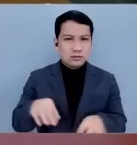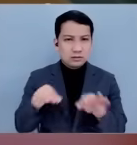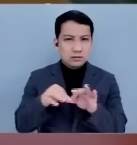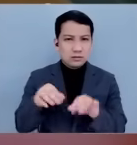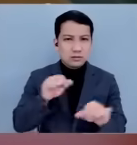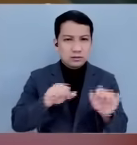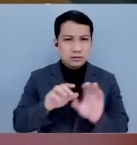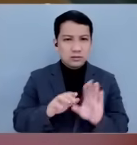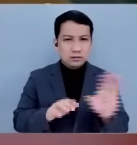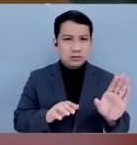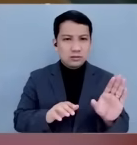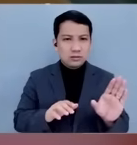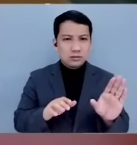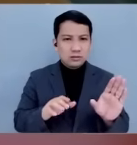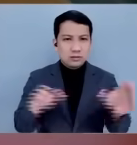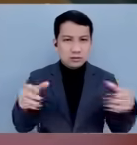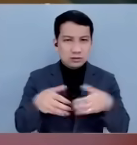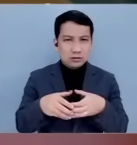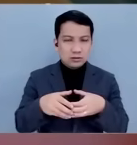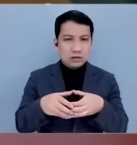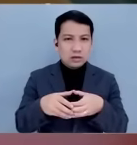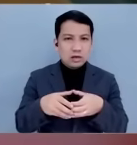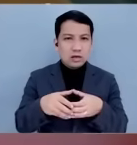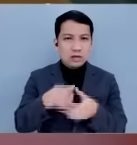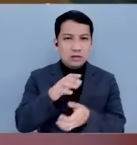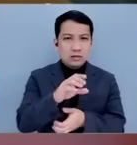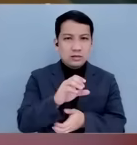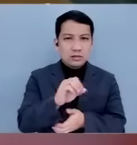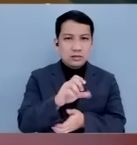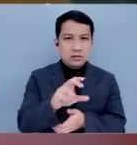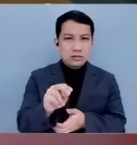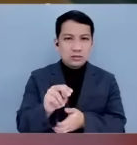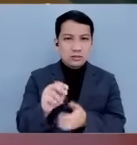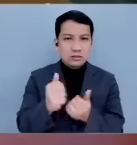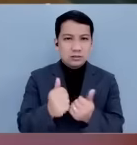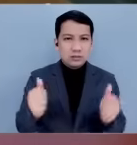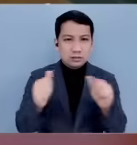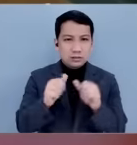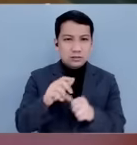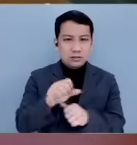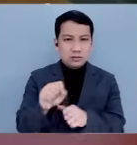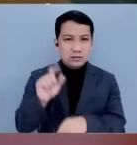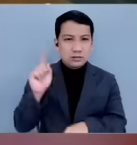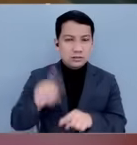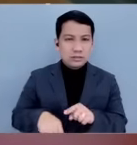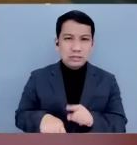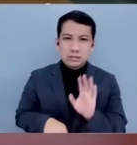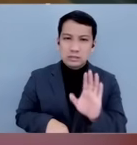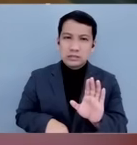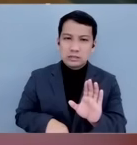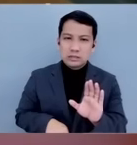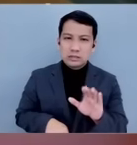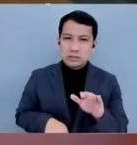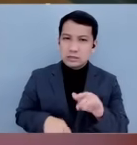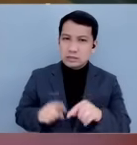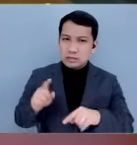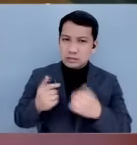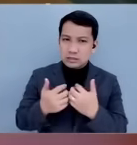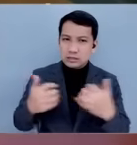a constituent assembly. It cannot convene as a